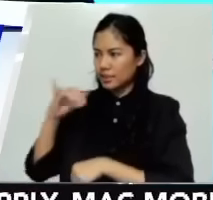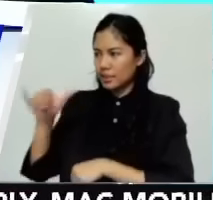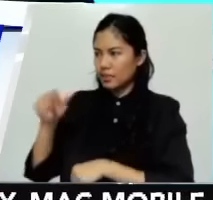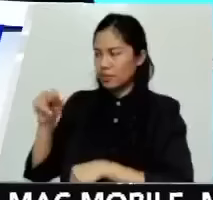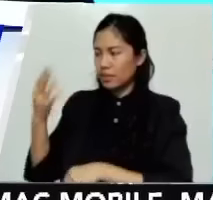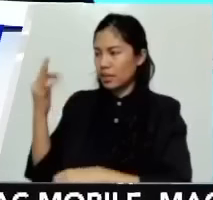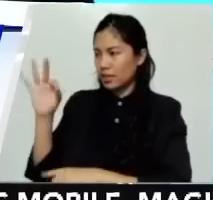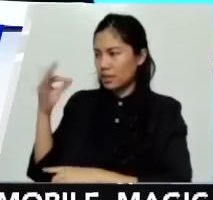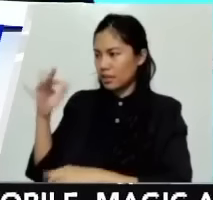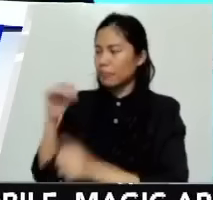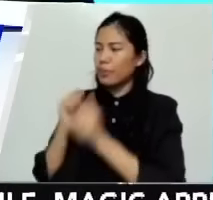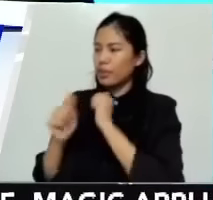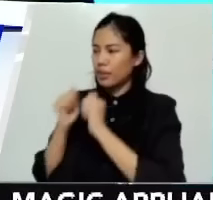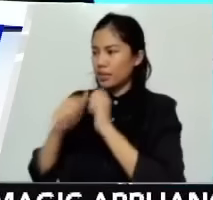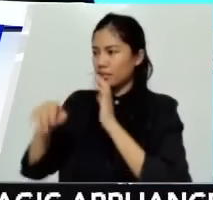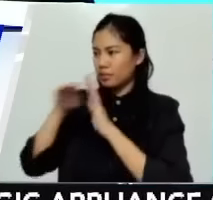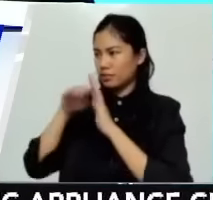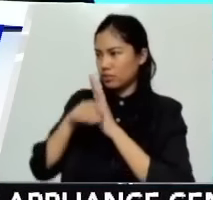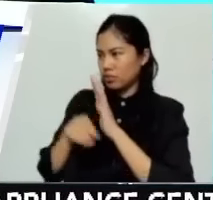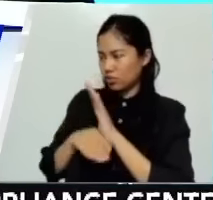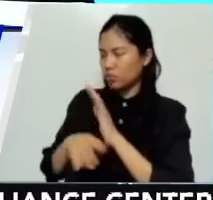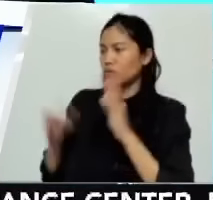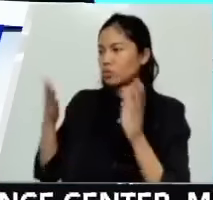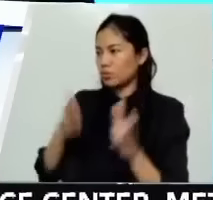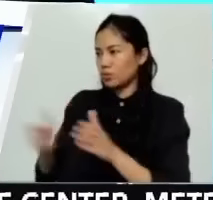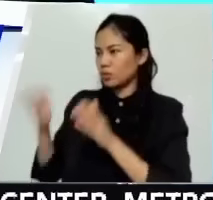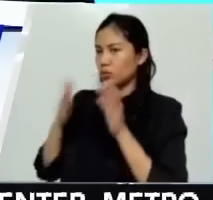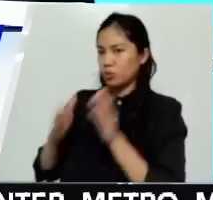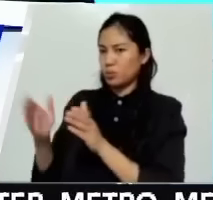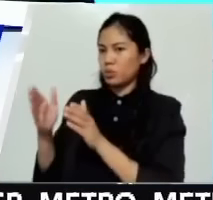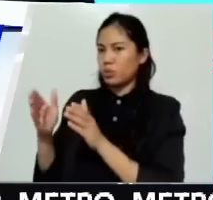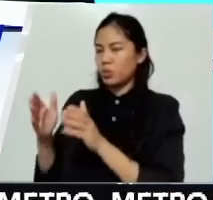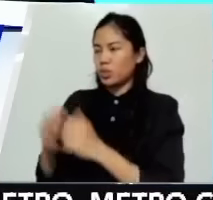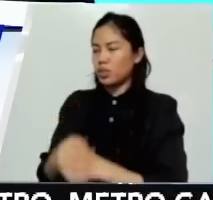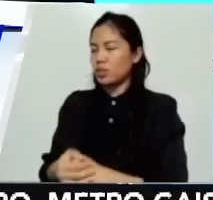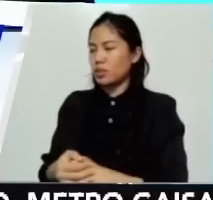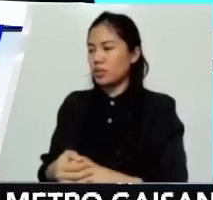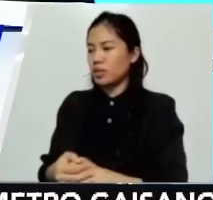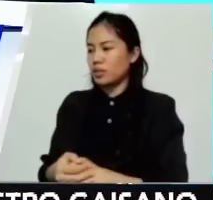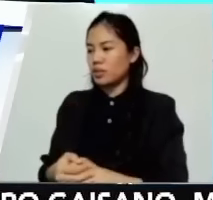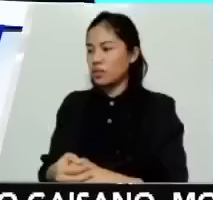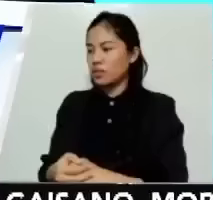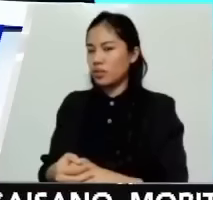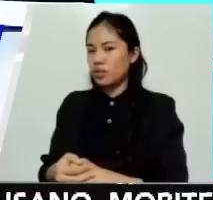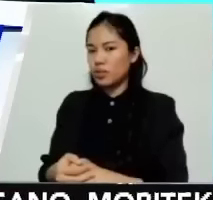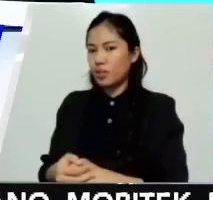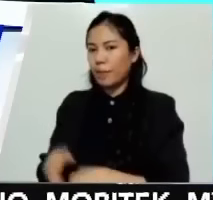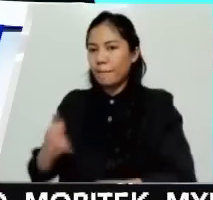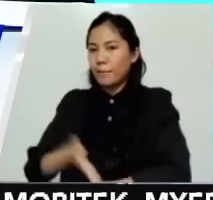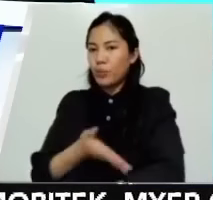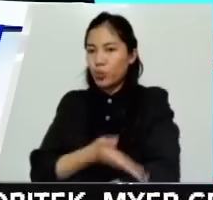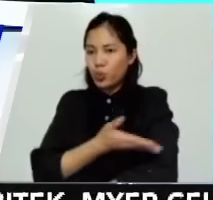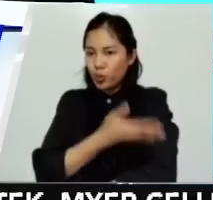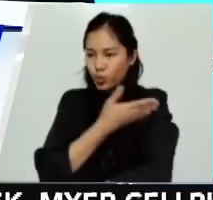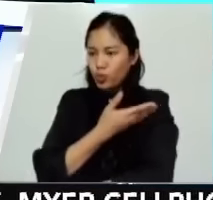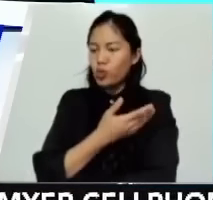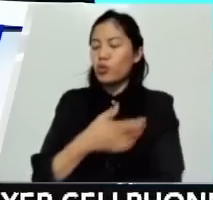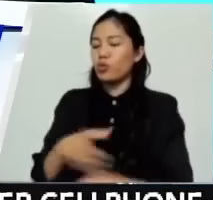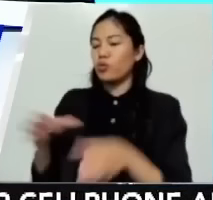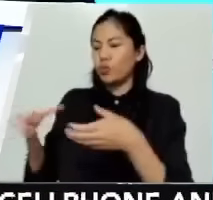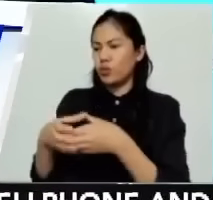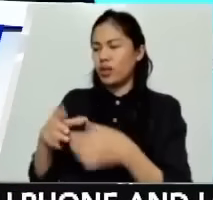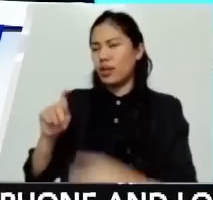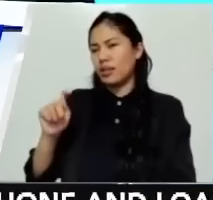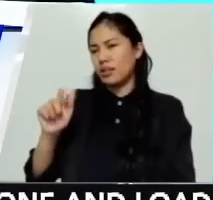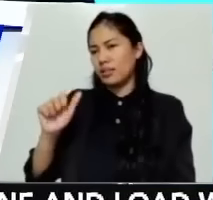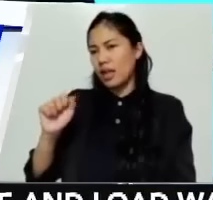ay nagre-reorganize at nagre-revitalize noong Task Force El Nino. Yun na po ang kanyang official na pangalan. Mm-hmm.